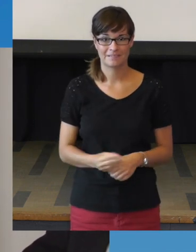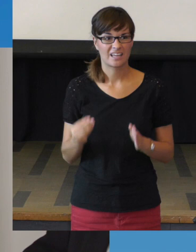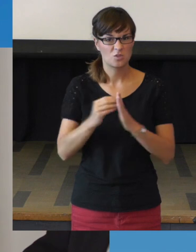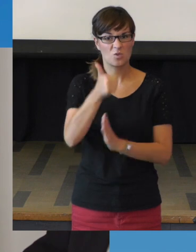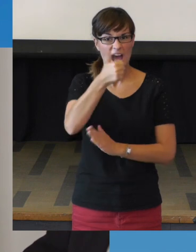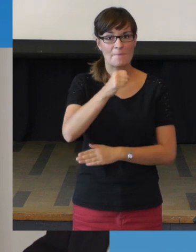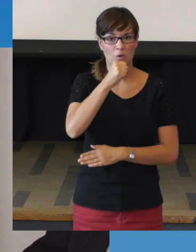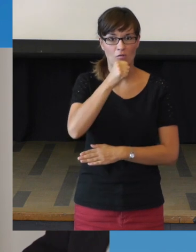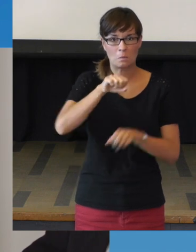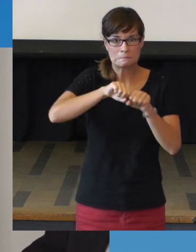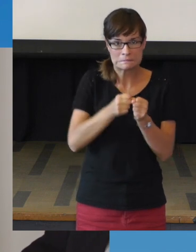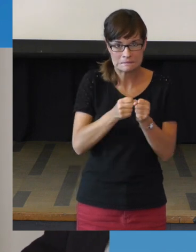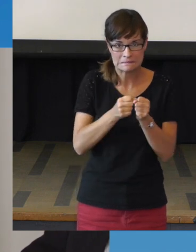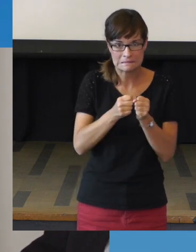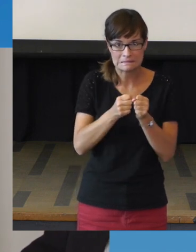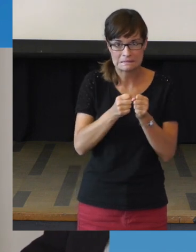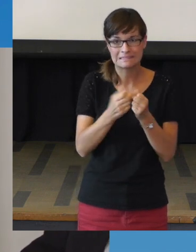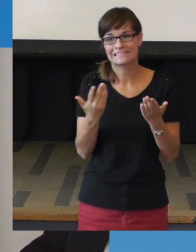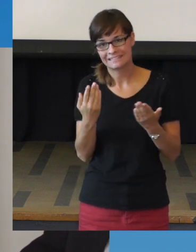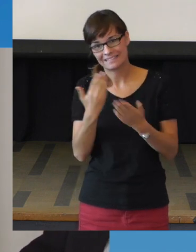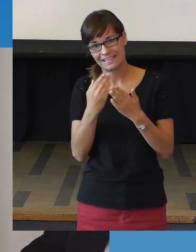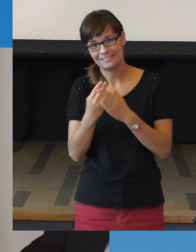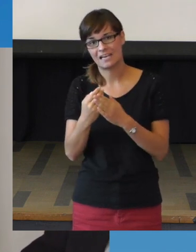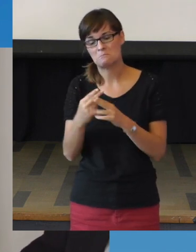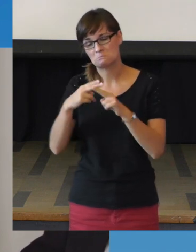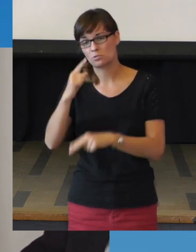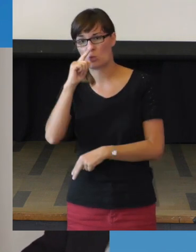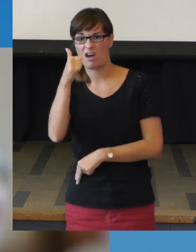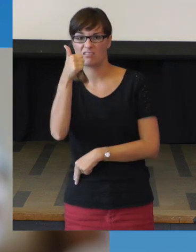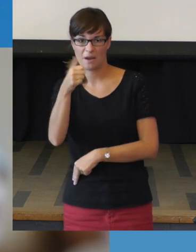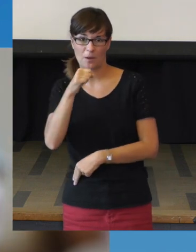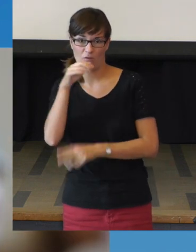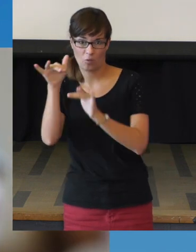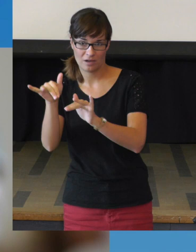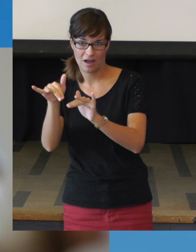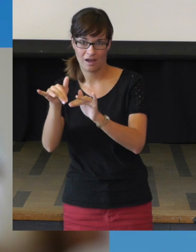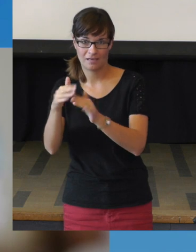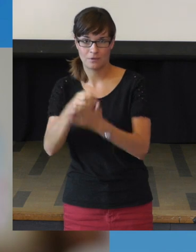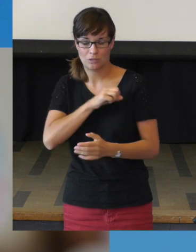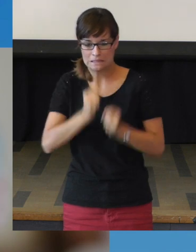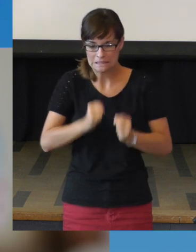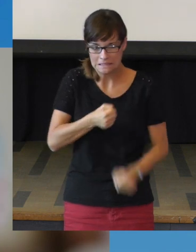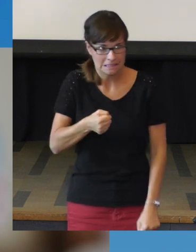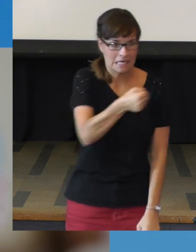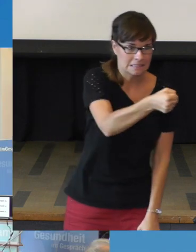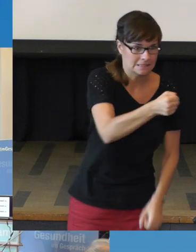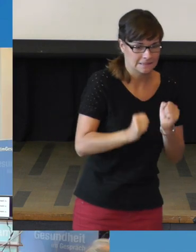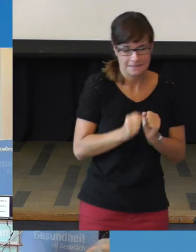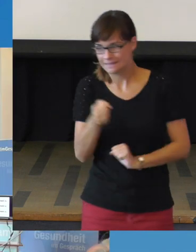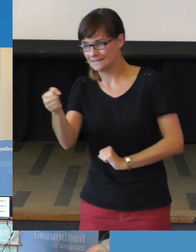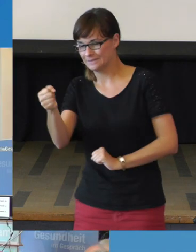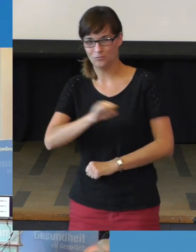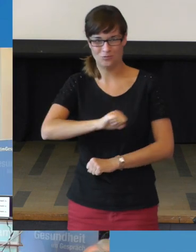heute. Wir können nicht so schnell sein. Ich werde mich bemühen, so schnell bei Ihnen zu sein, wie es irgend geht.